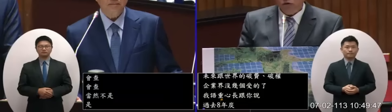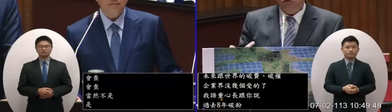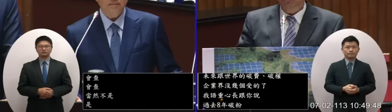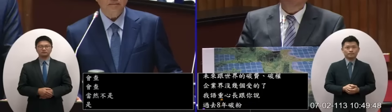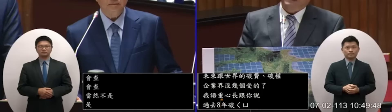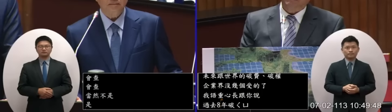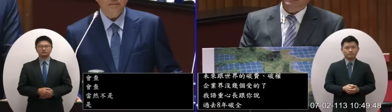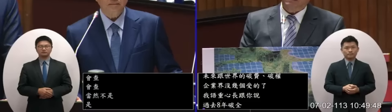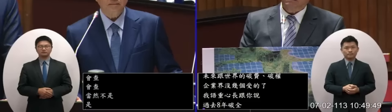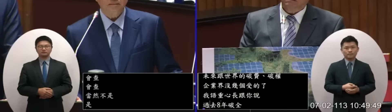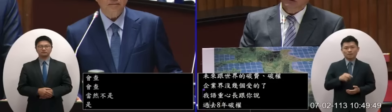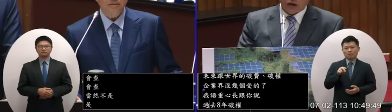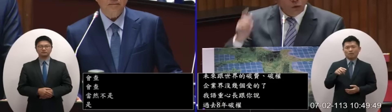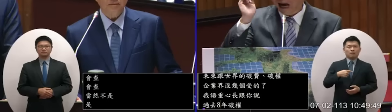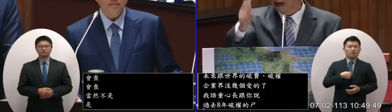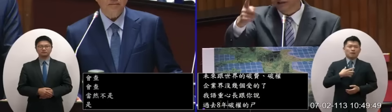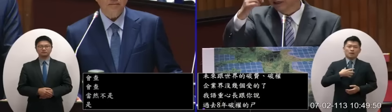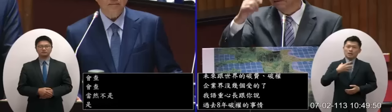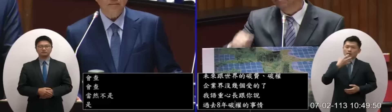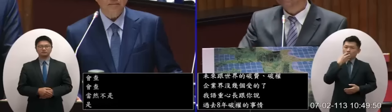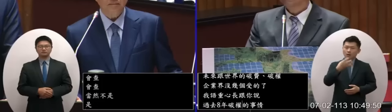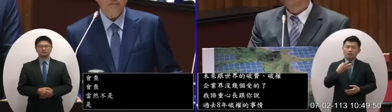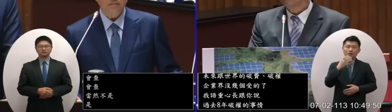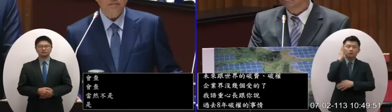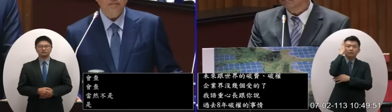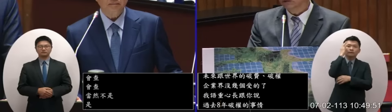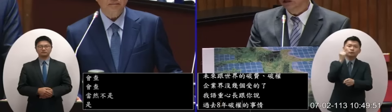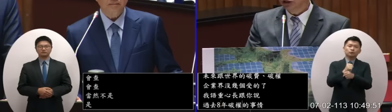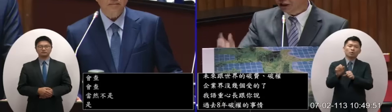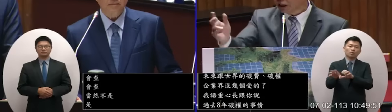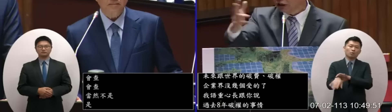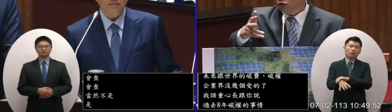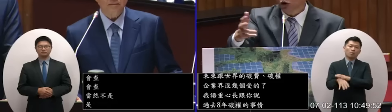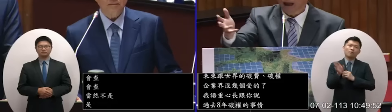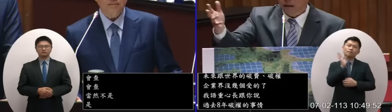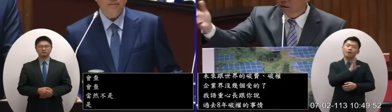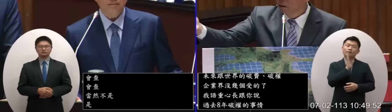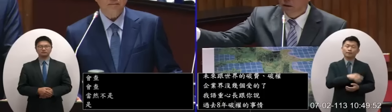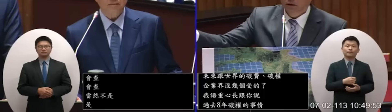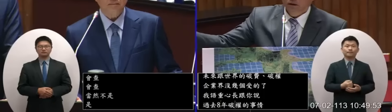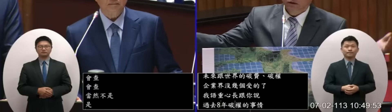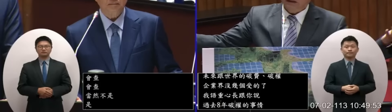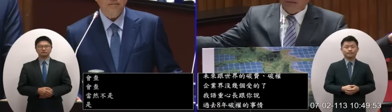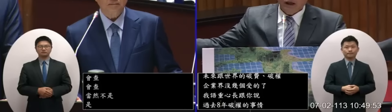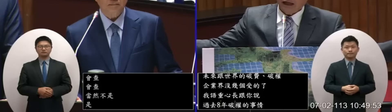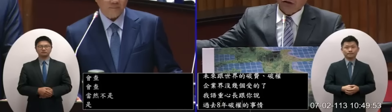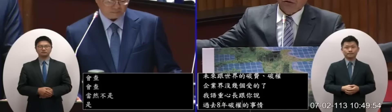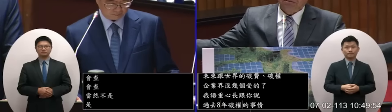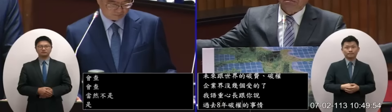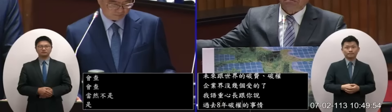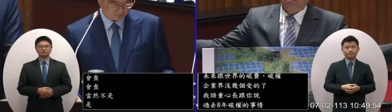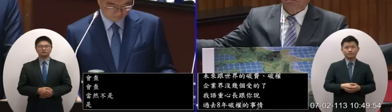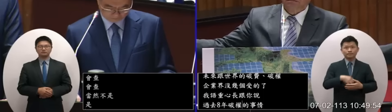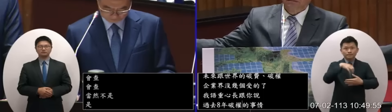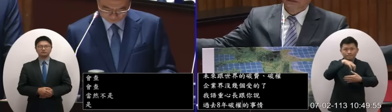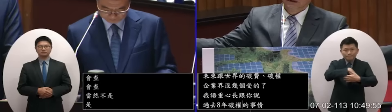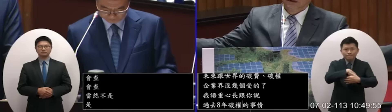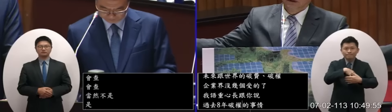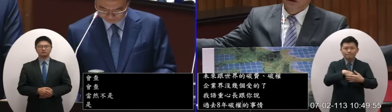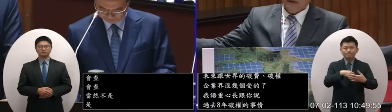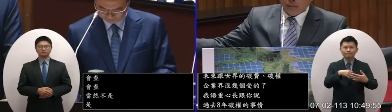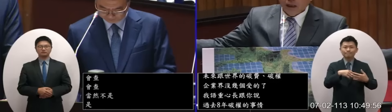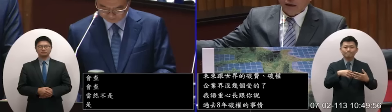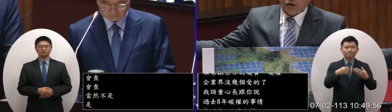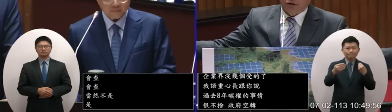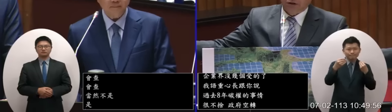都唔甘的，政府空档，甚至进出来，啥无来场，啥